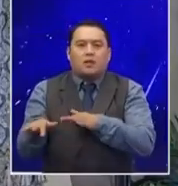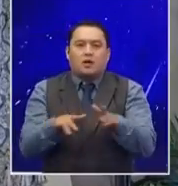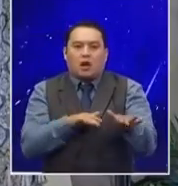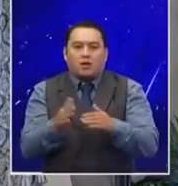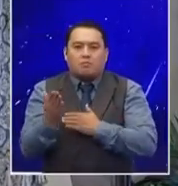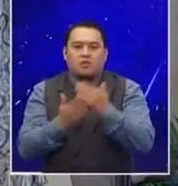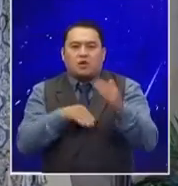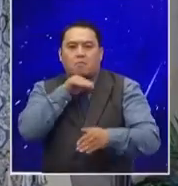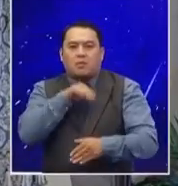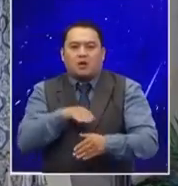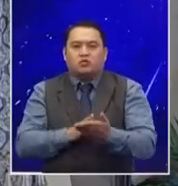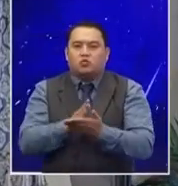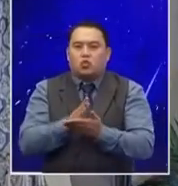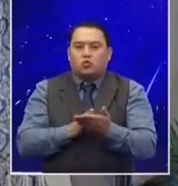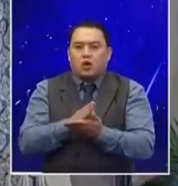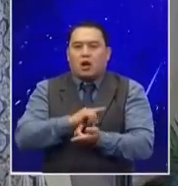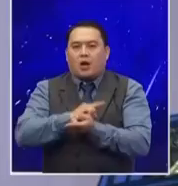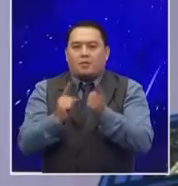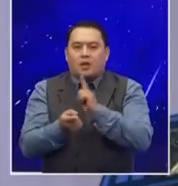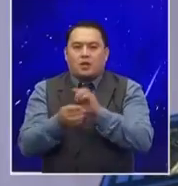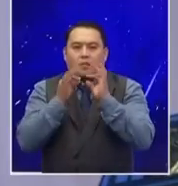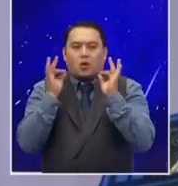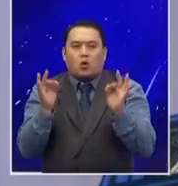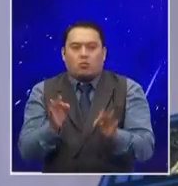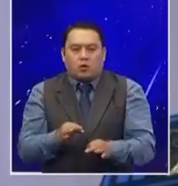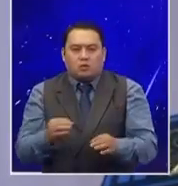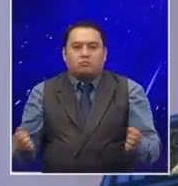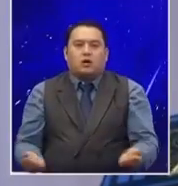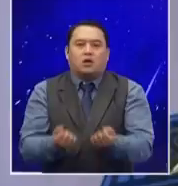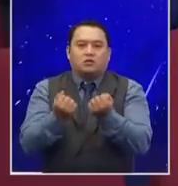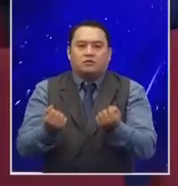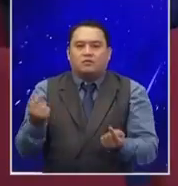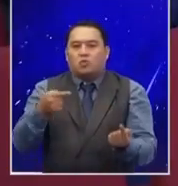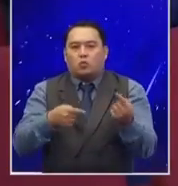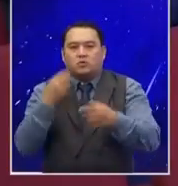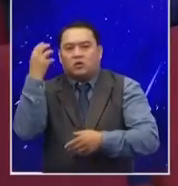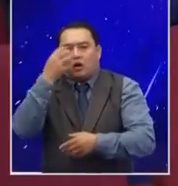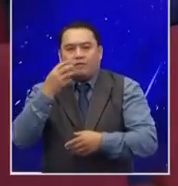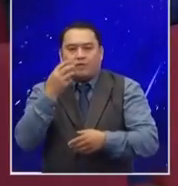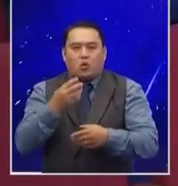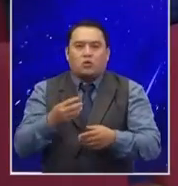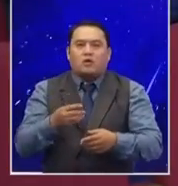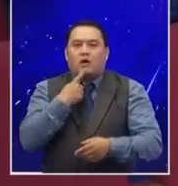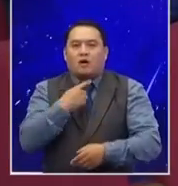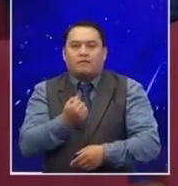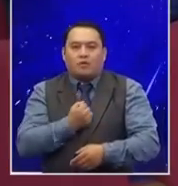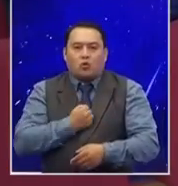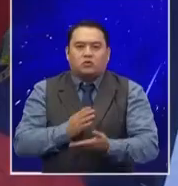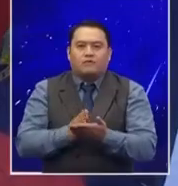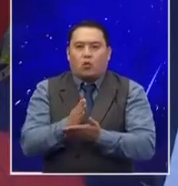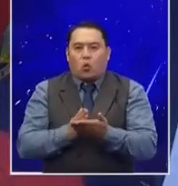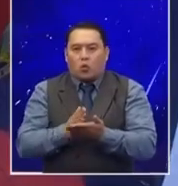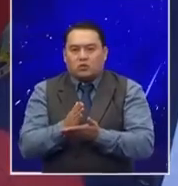– повышение профессиональных качеств служащих, обмен опытом, поддержание высокого морально-психологического климата в воинских